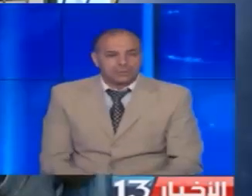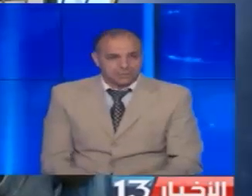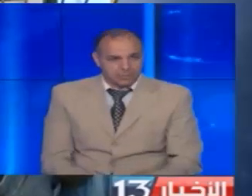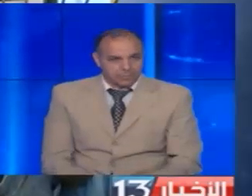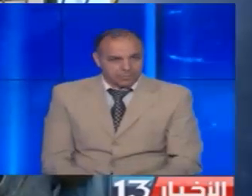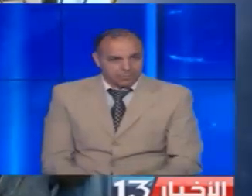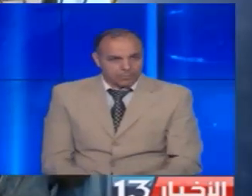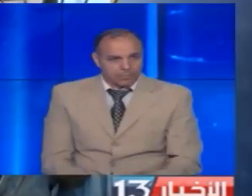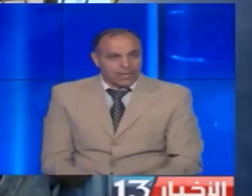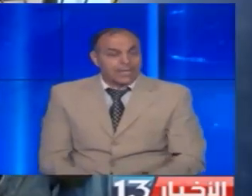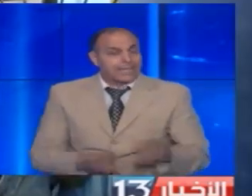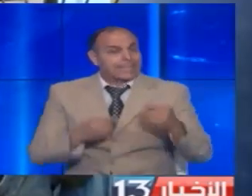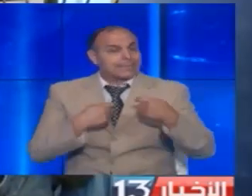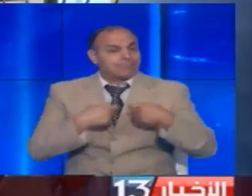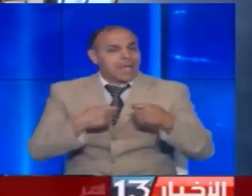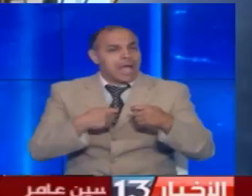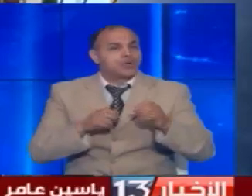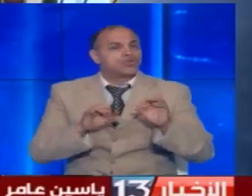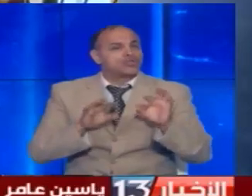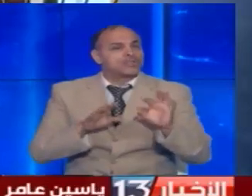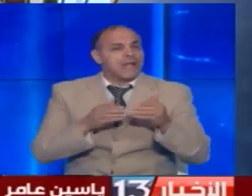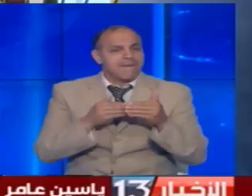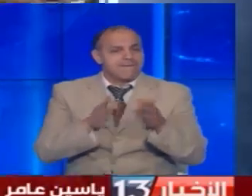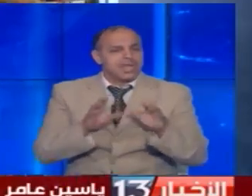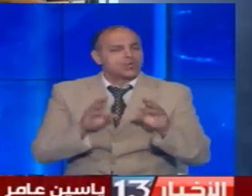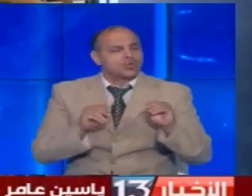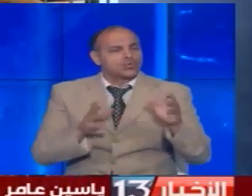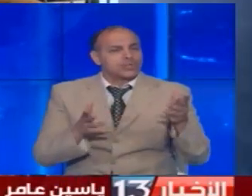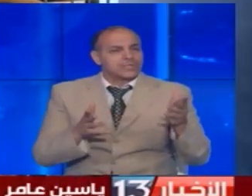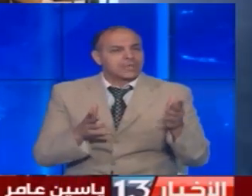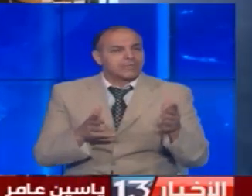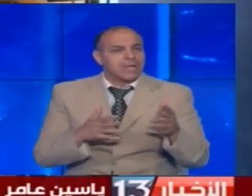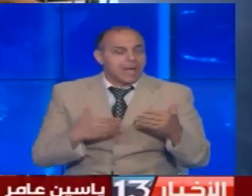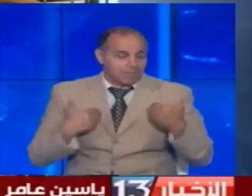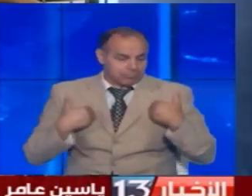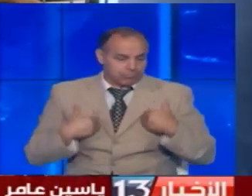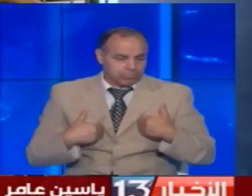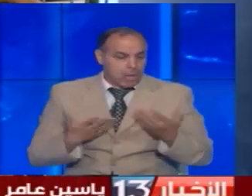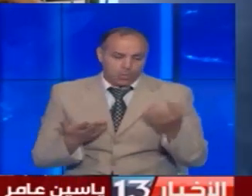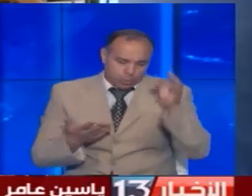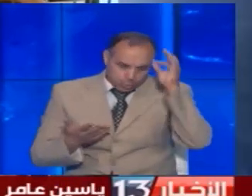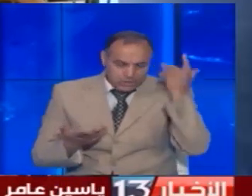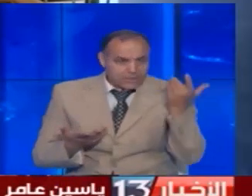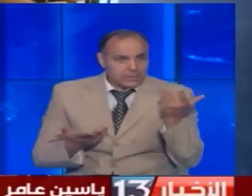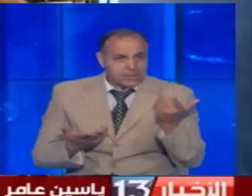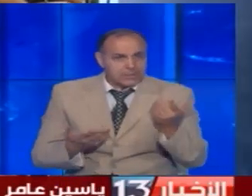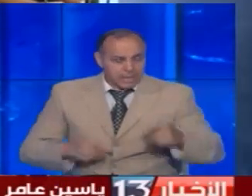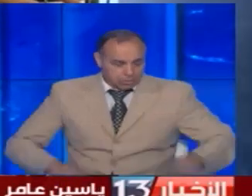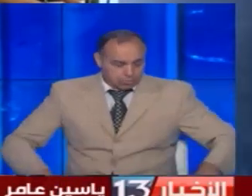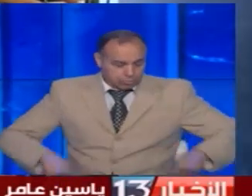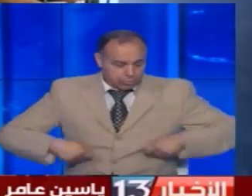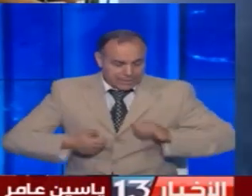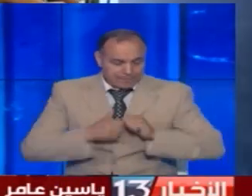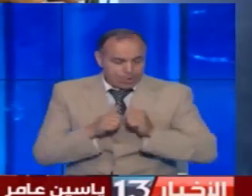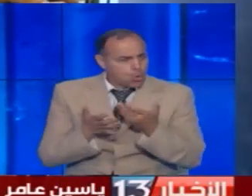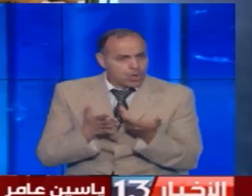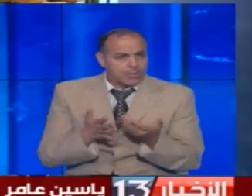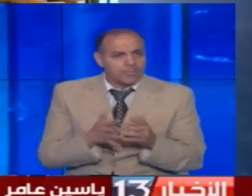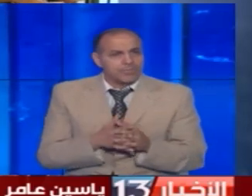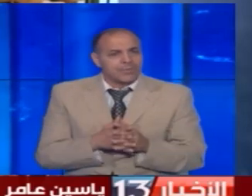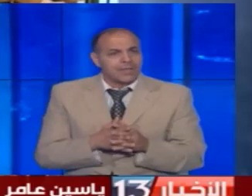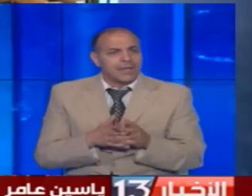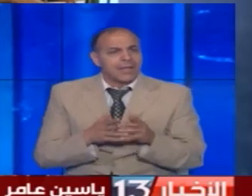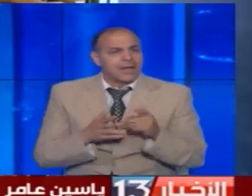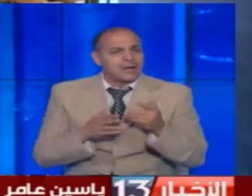فمتعنا هي تسويق منتوج جديد، فتح سوق جديدة. هي المنتوجات متاعنا وضع توسكي جينز بورتسوير. الفرق